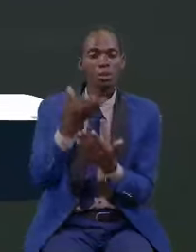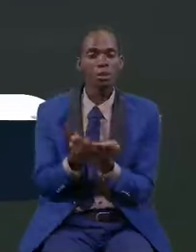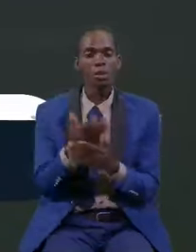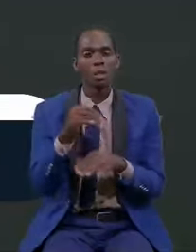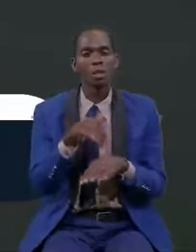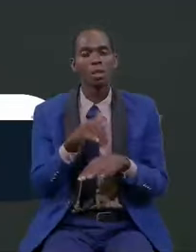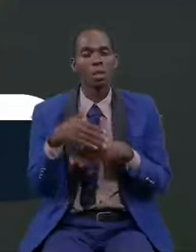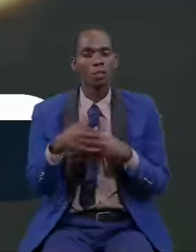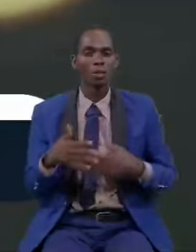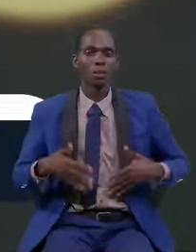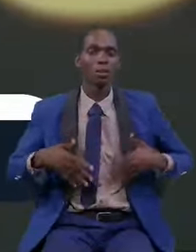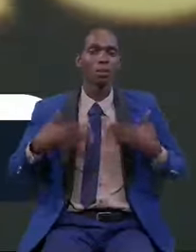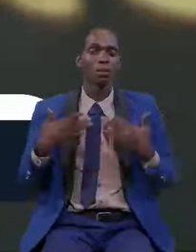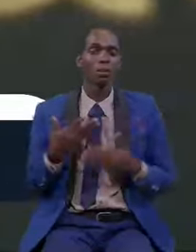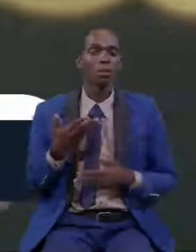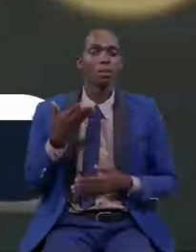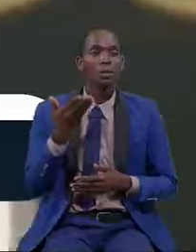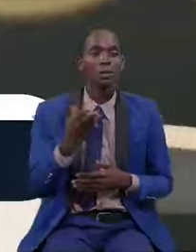allez atteindre.